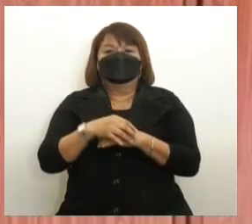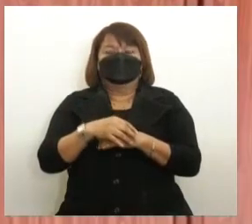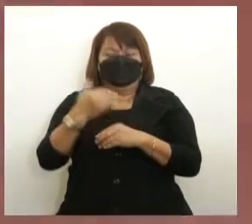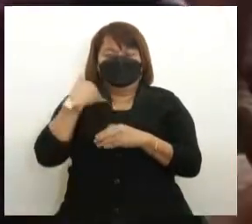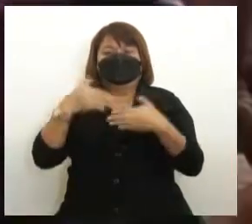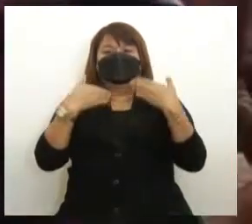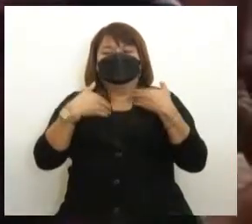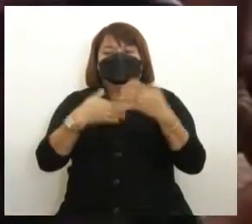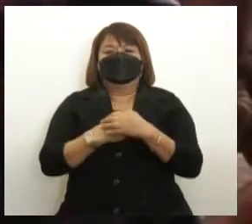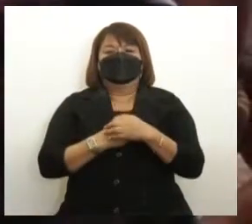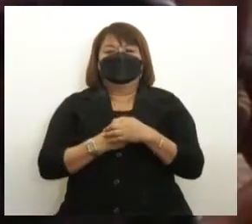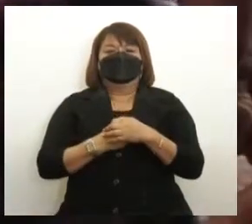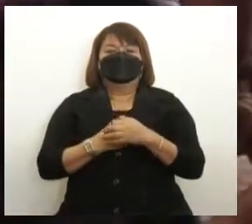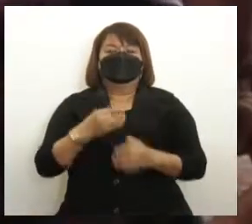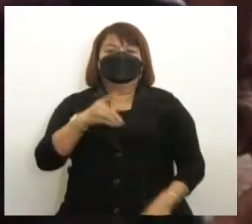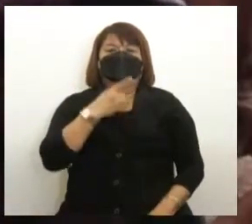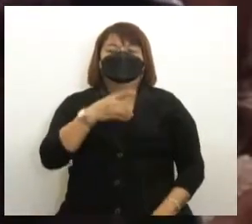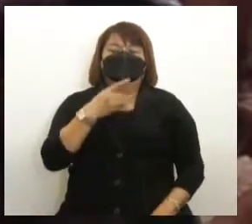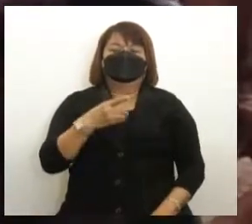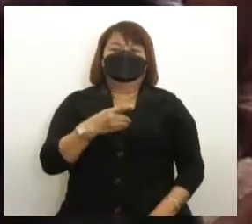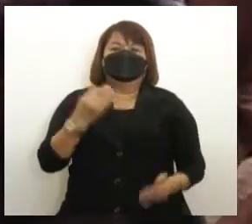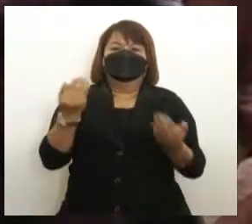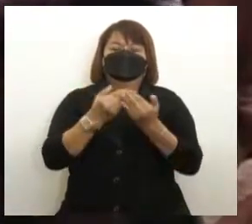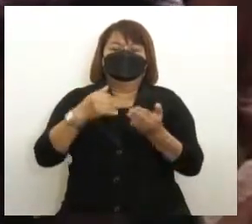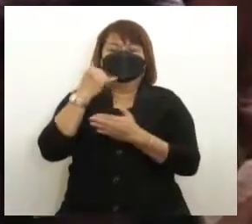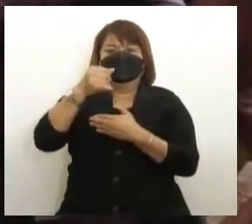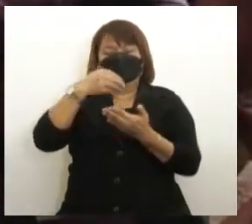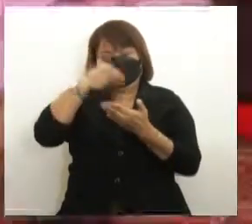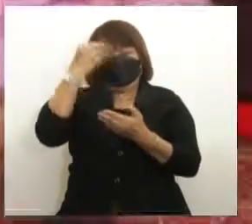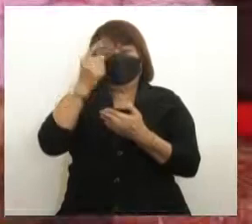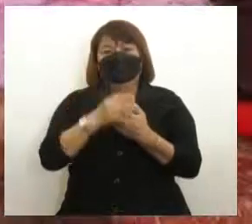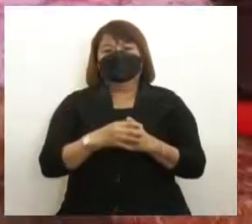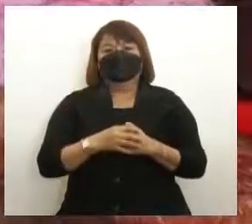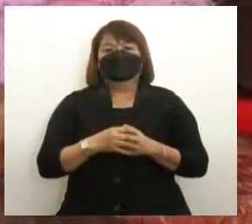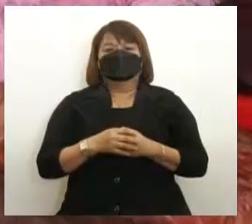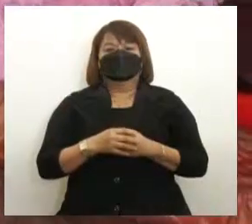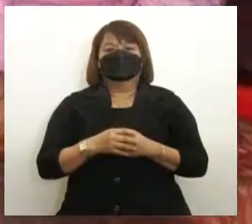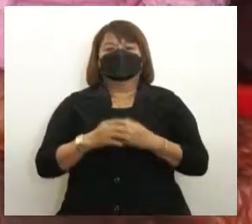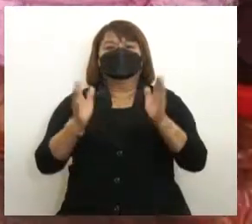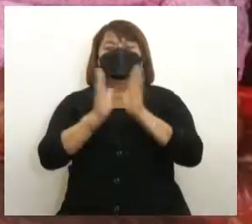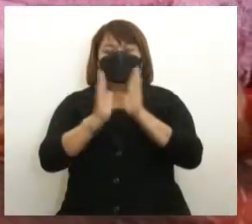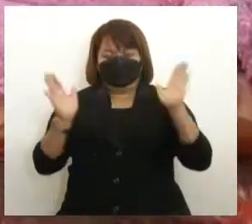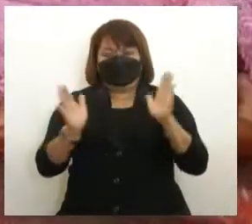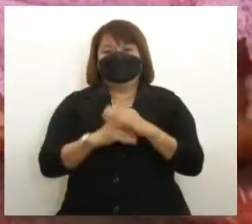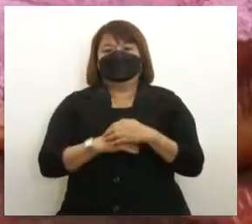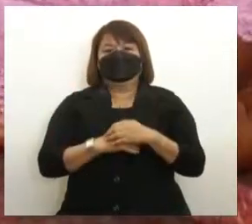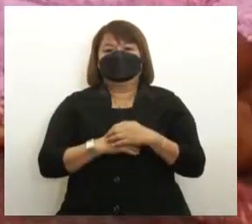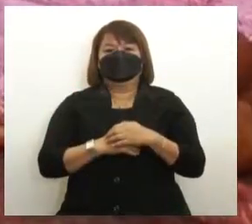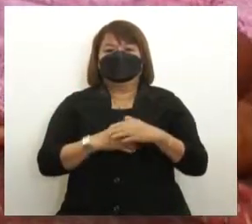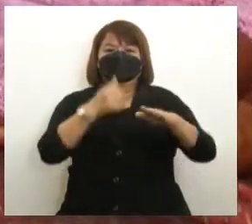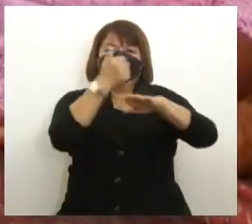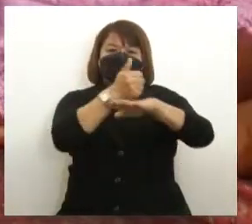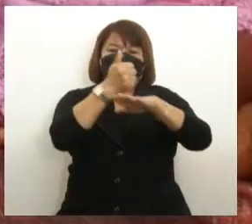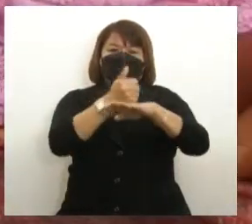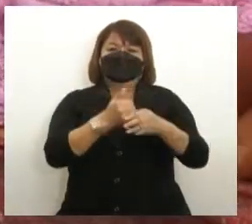ค่ะ จะดีใจจ้าที่ลูกได้กลับขึ้นมาเรียนอีกครั้งจ้าขอขอบคุณท่านผู้อำนว